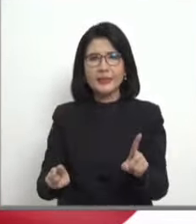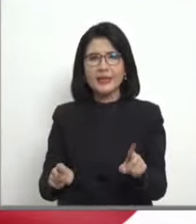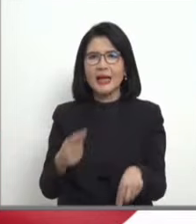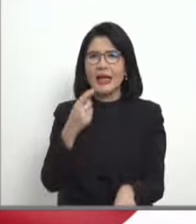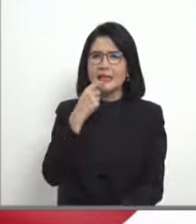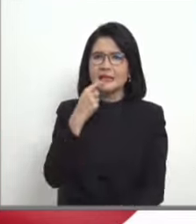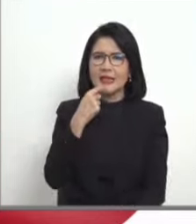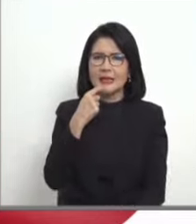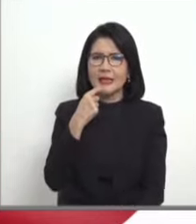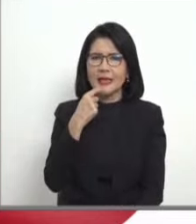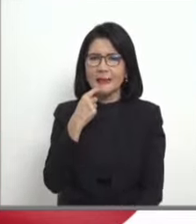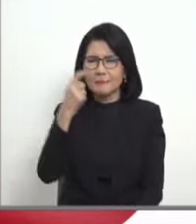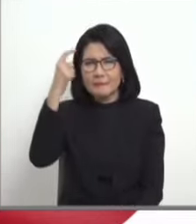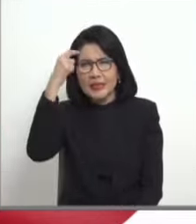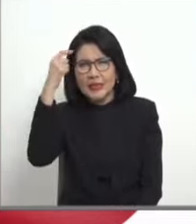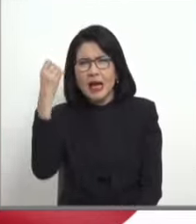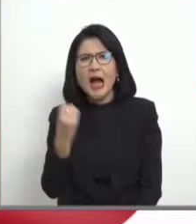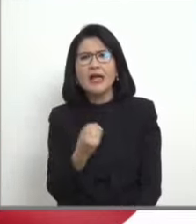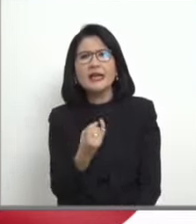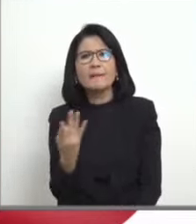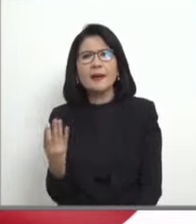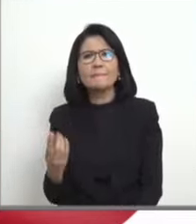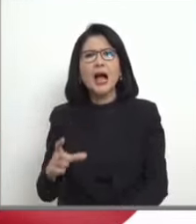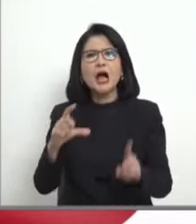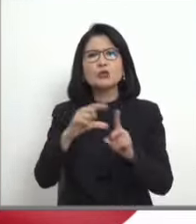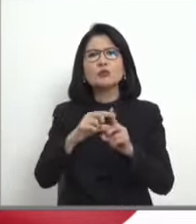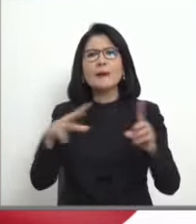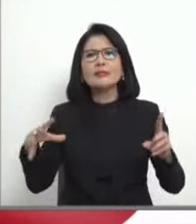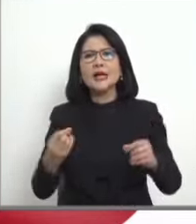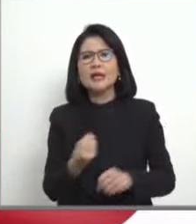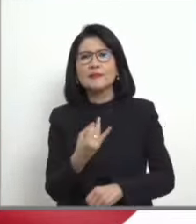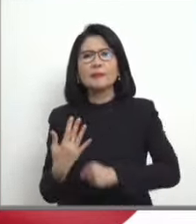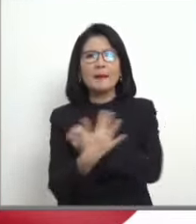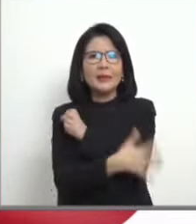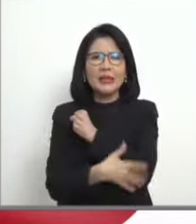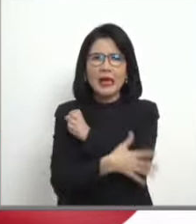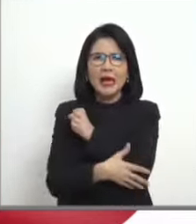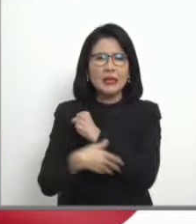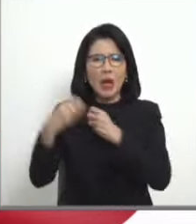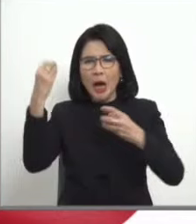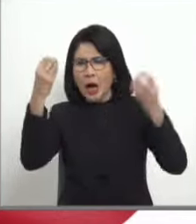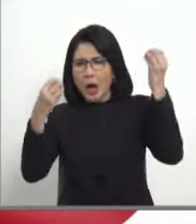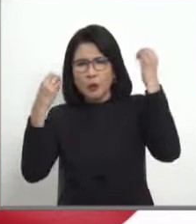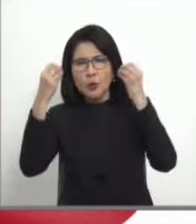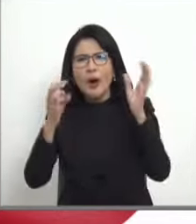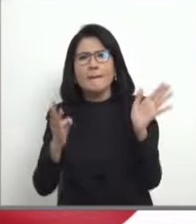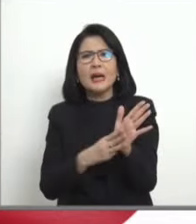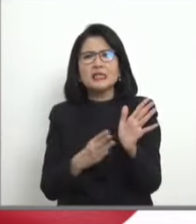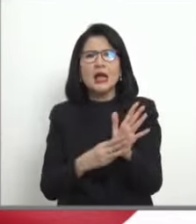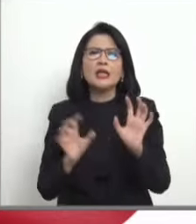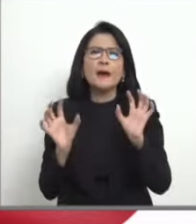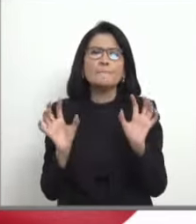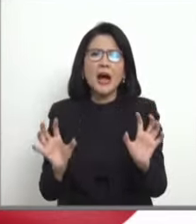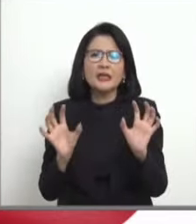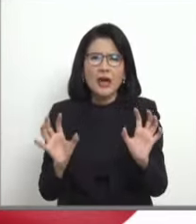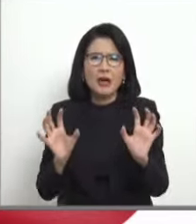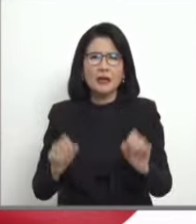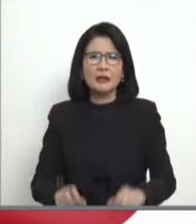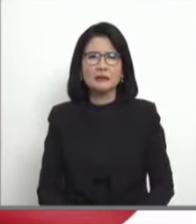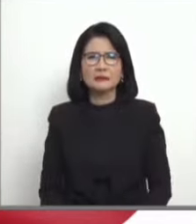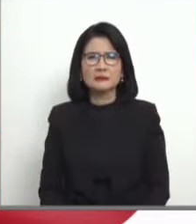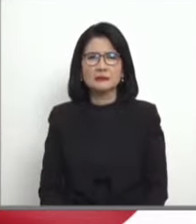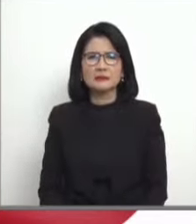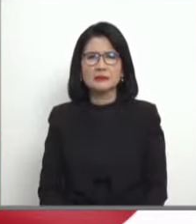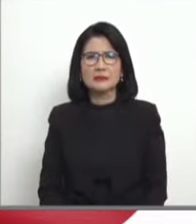ada berapa ee kedutaan kita di berapa negara kewalahan masalahnya terlalu banyak jadi benar yang disampaikan Pak